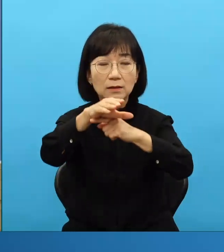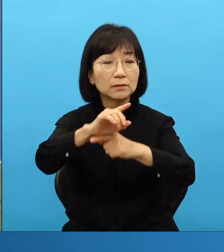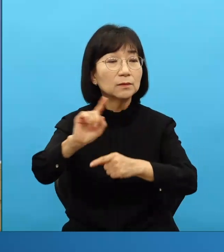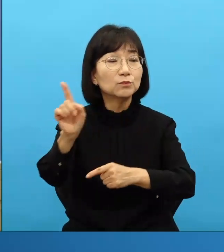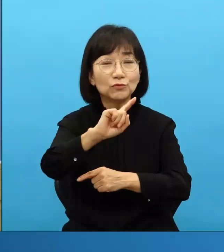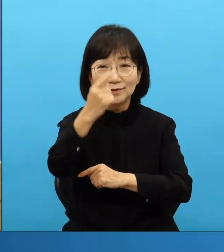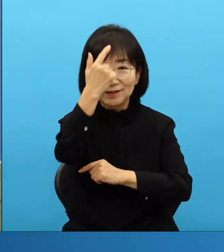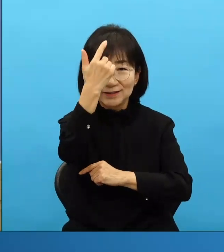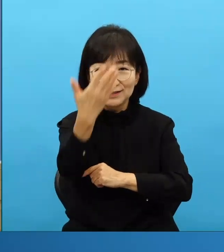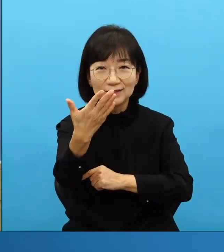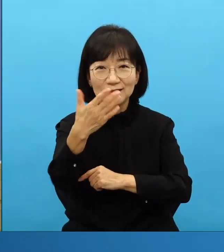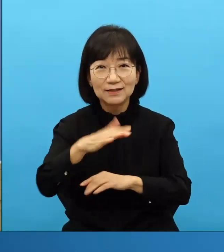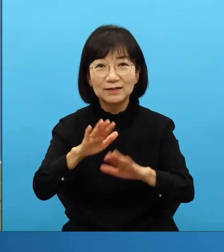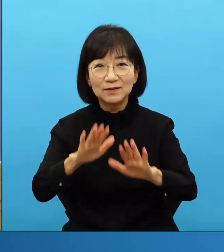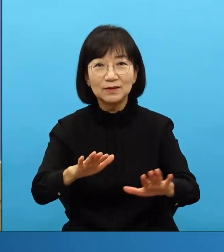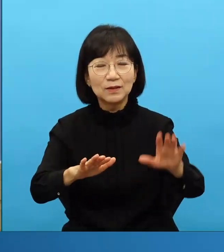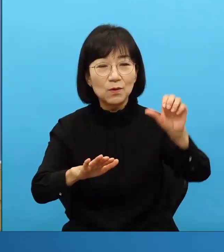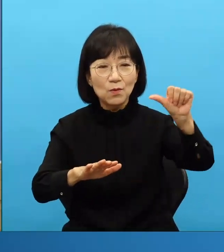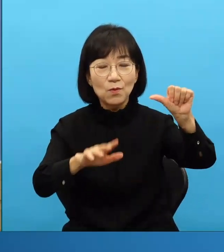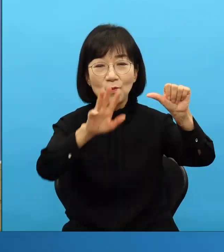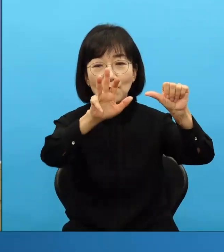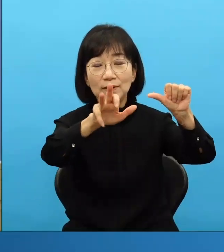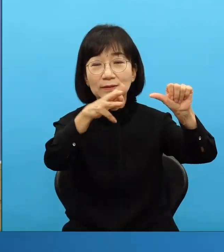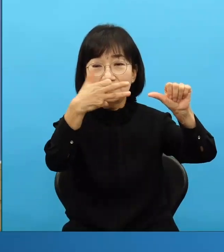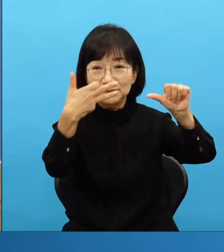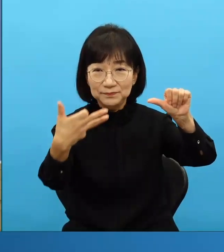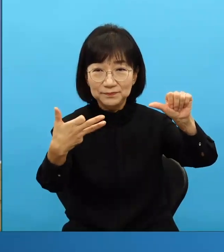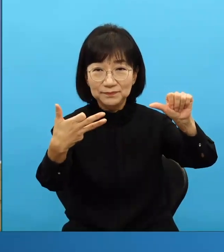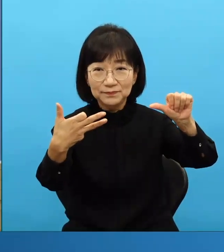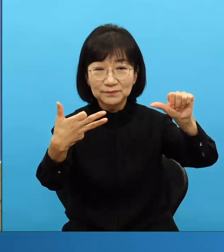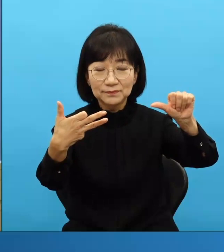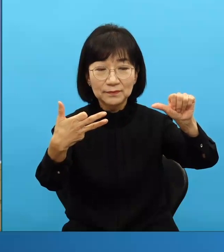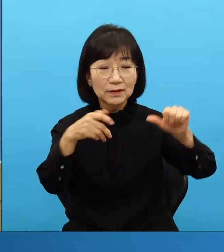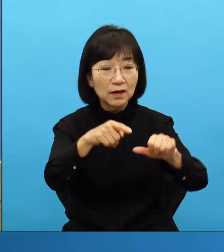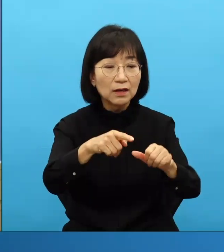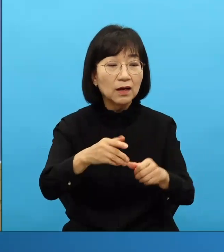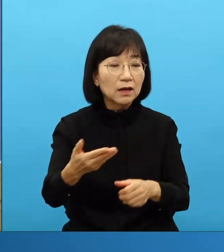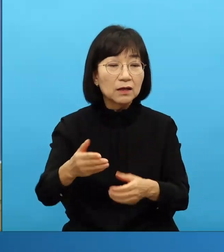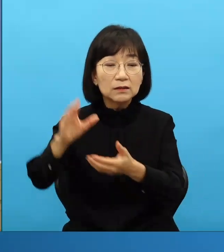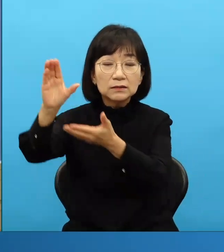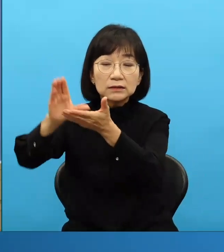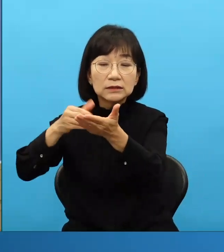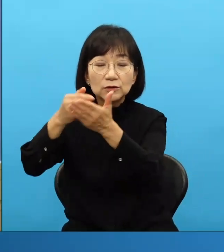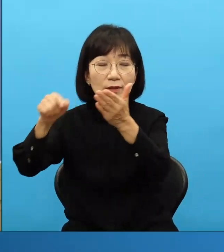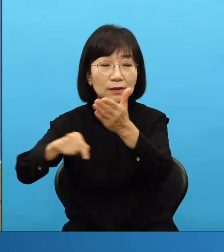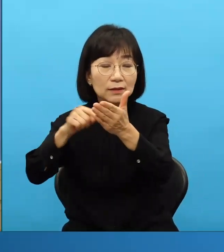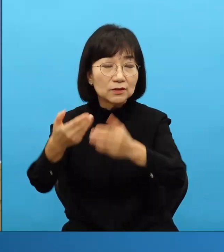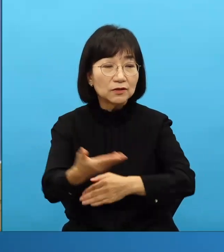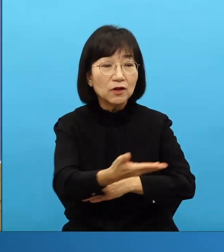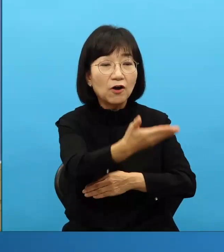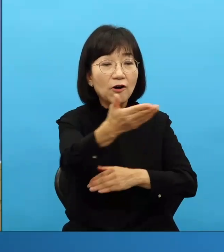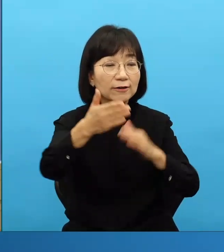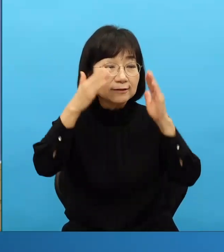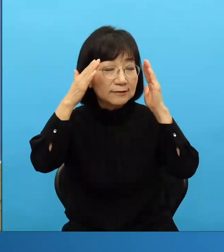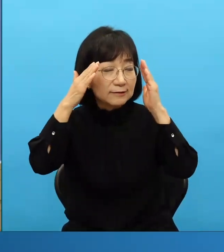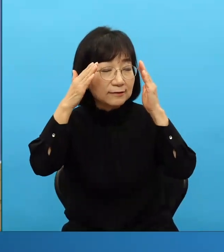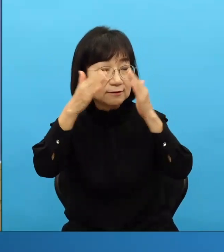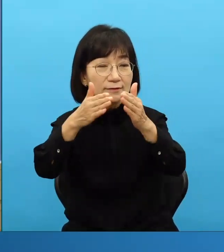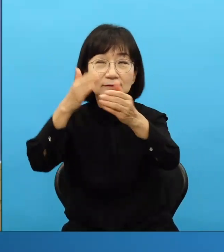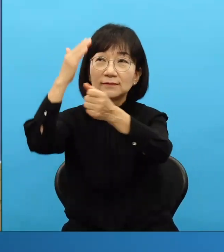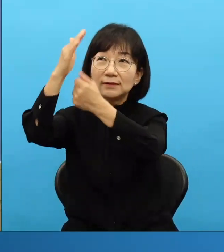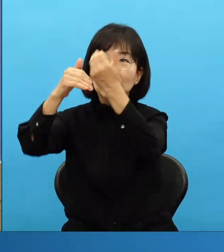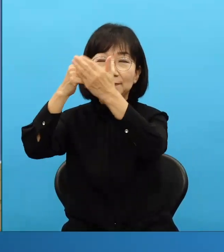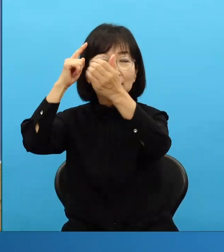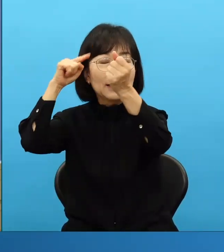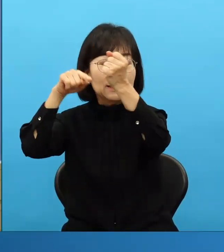오늘 18절에 보니까 이것이 그리스도 예수 안에서 너희를 향하신 하나님의 뜻이니라고 말씀하고 있어요. In verse 18 it says, For